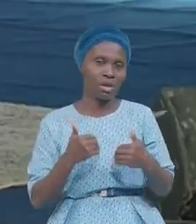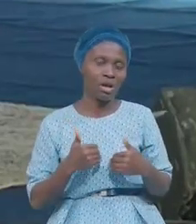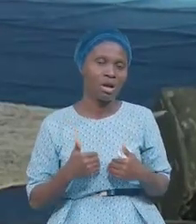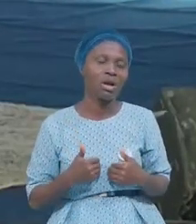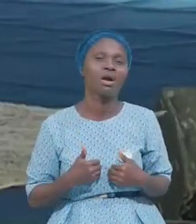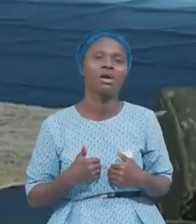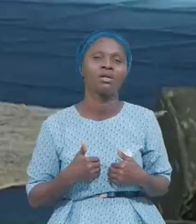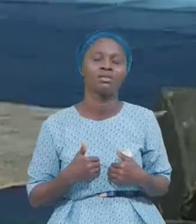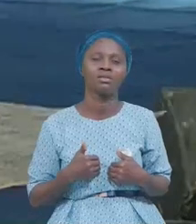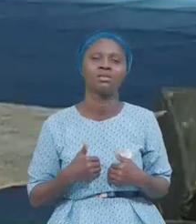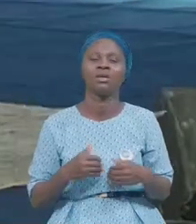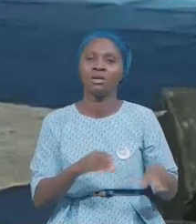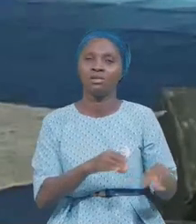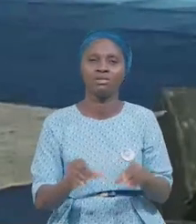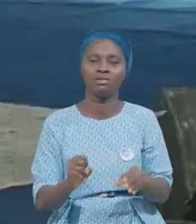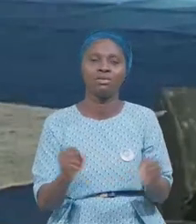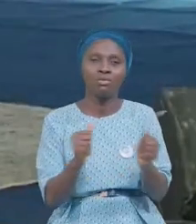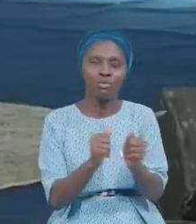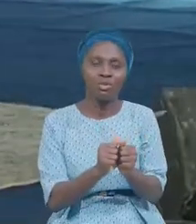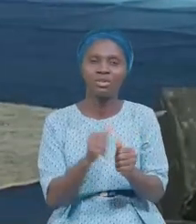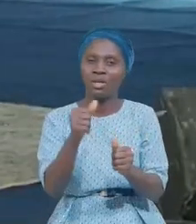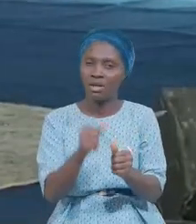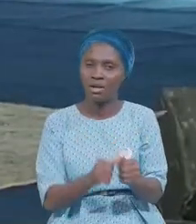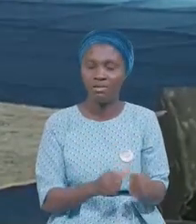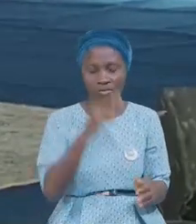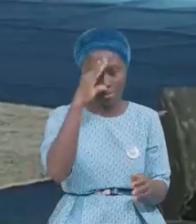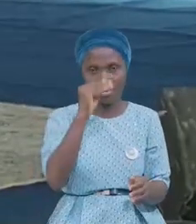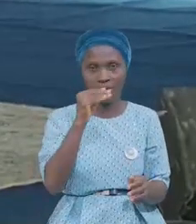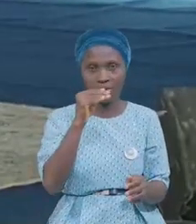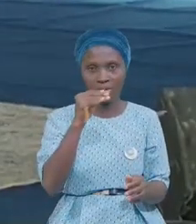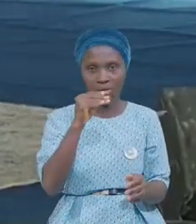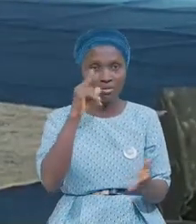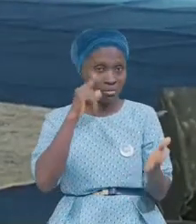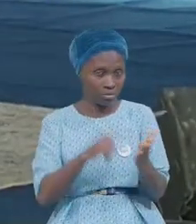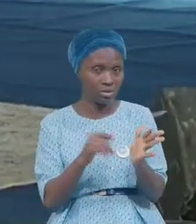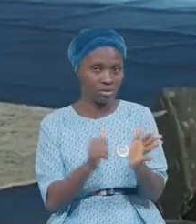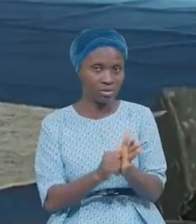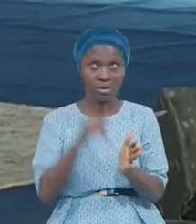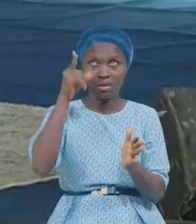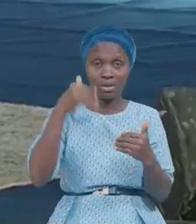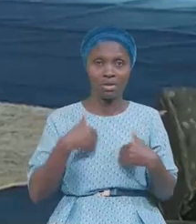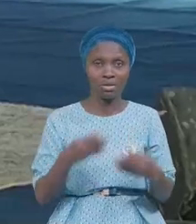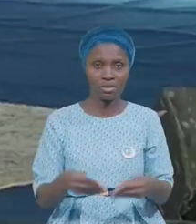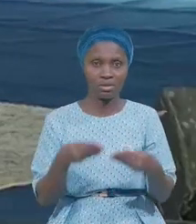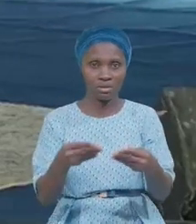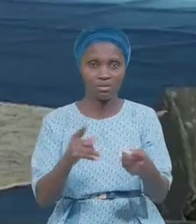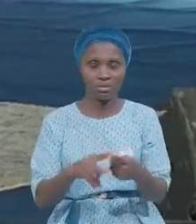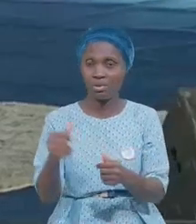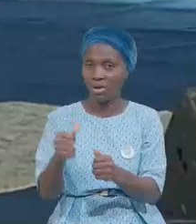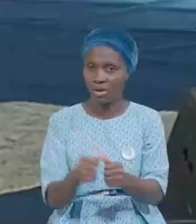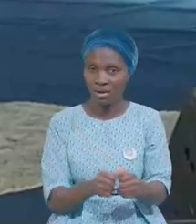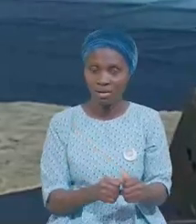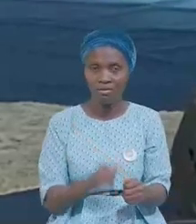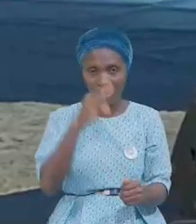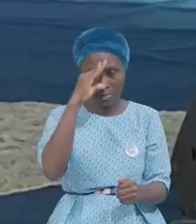que Dieu a départie. Il dit, selon la mesure, il a donné à chacun, il a